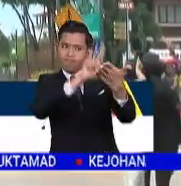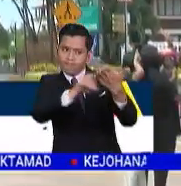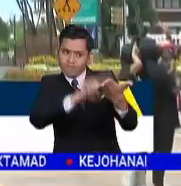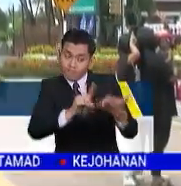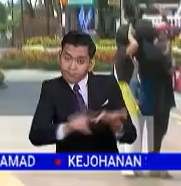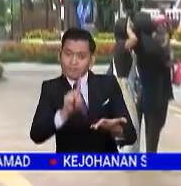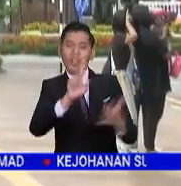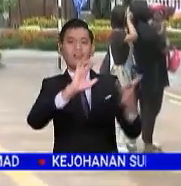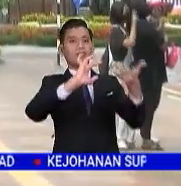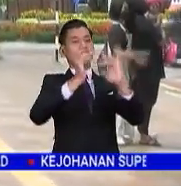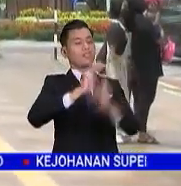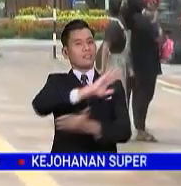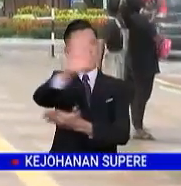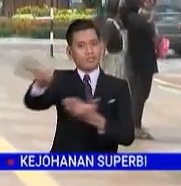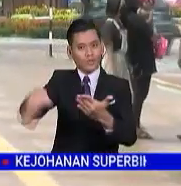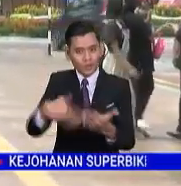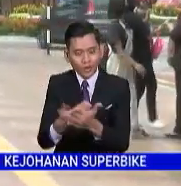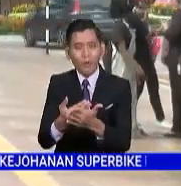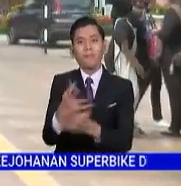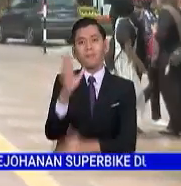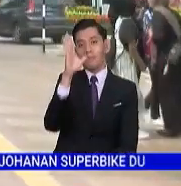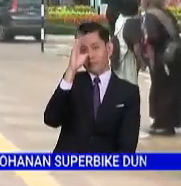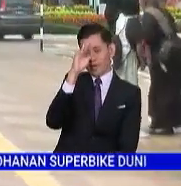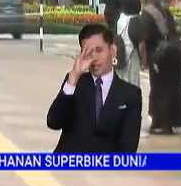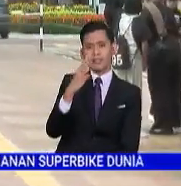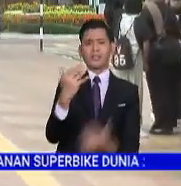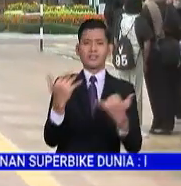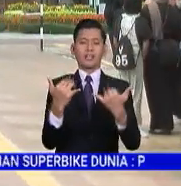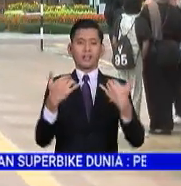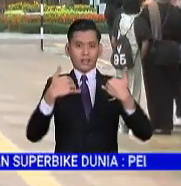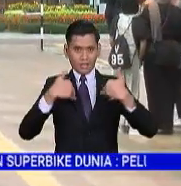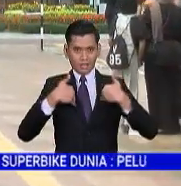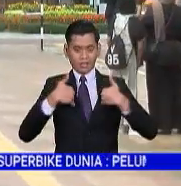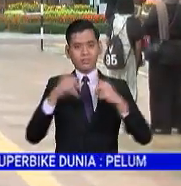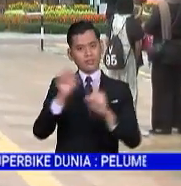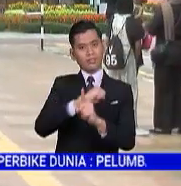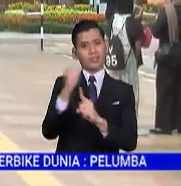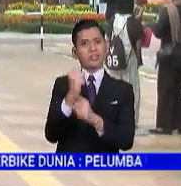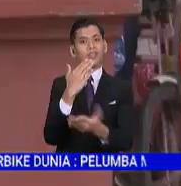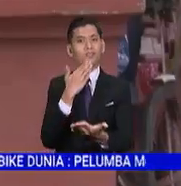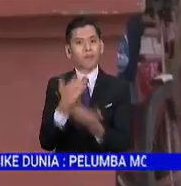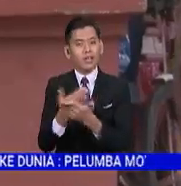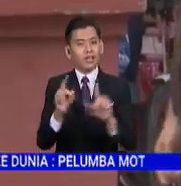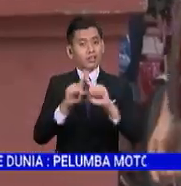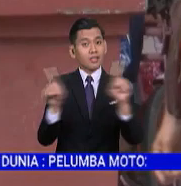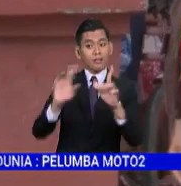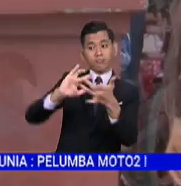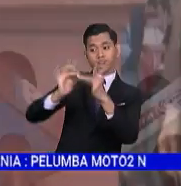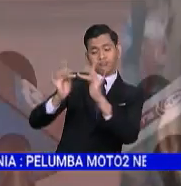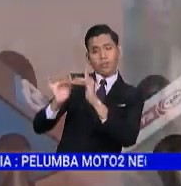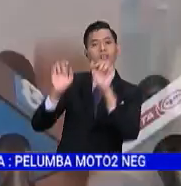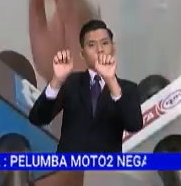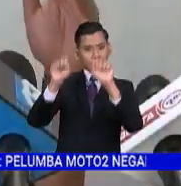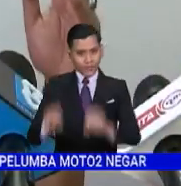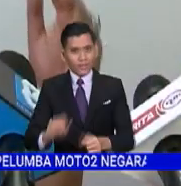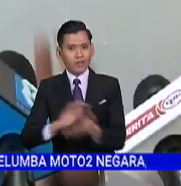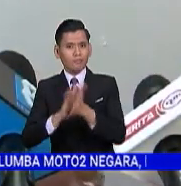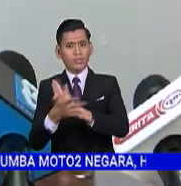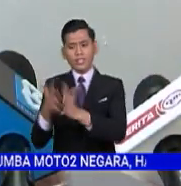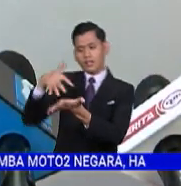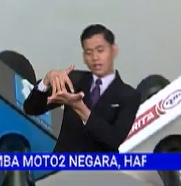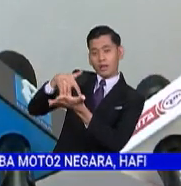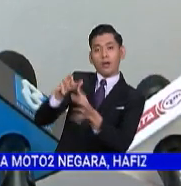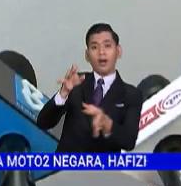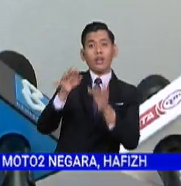capaian internet di seluruh negeri Melaka dan ia berada dalam keadaan baik. Namun capaian internet itu boleh menjadi lemah